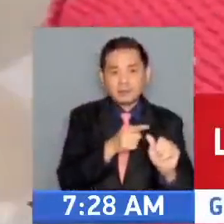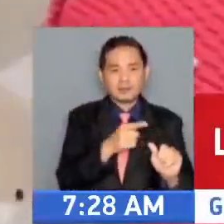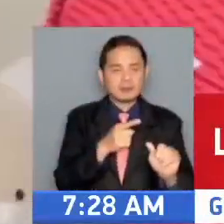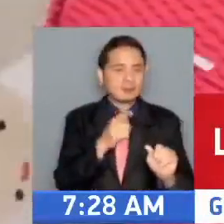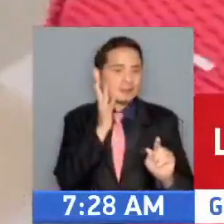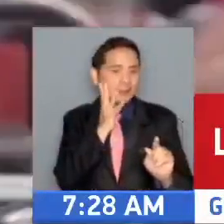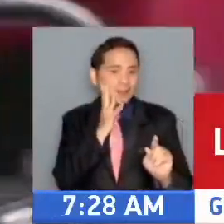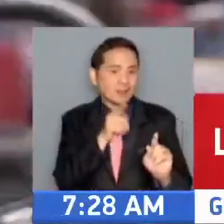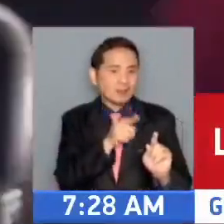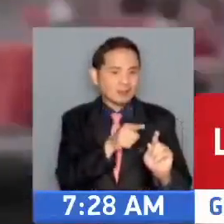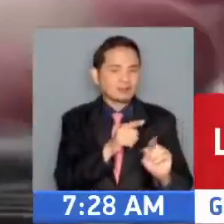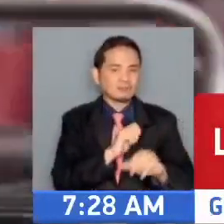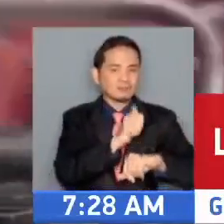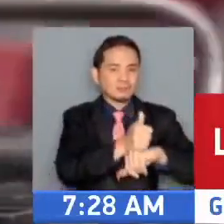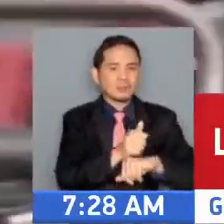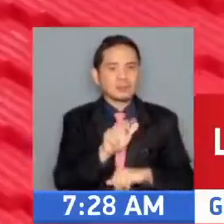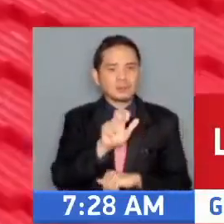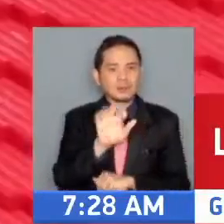ang